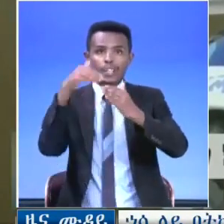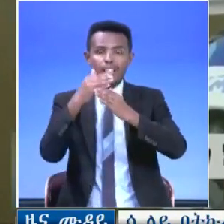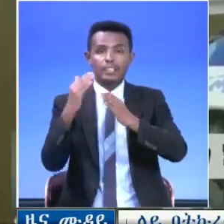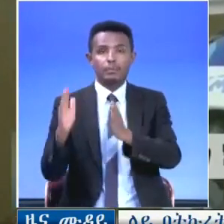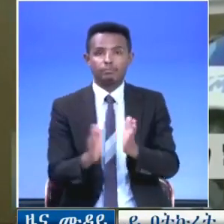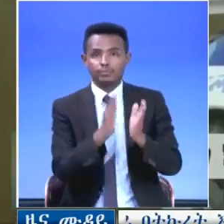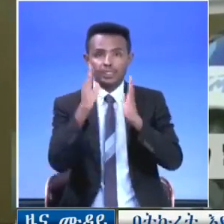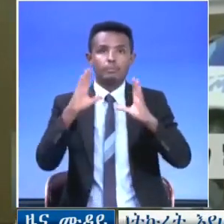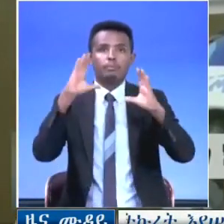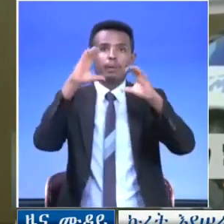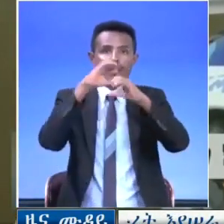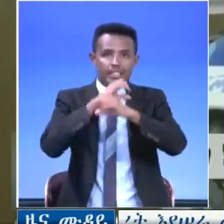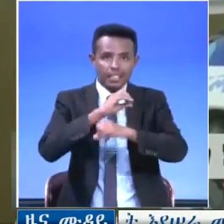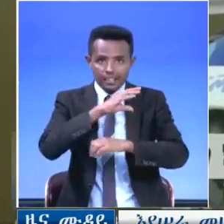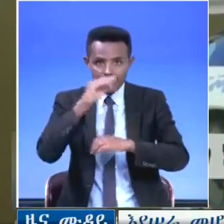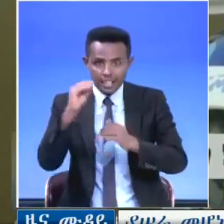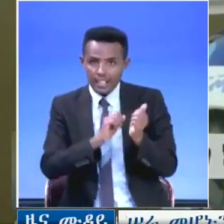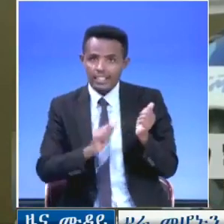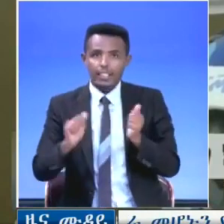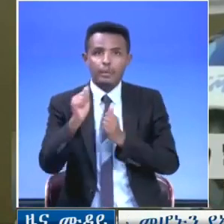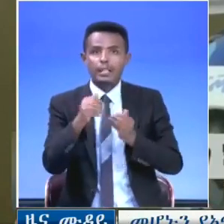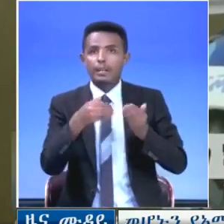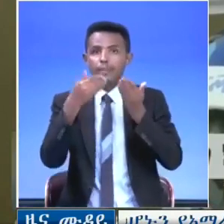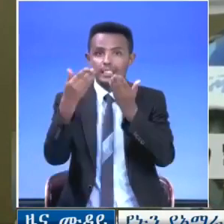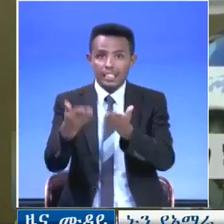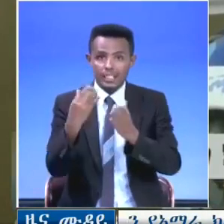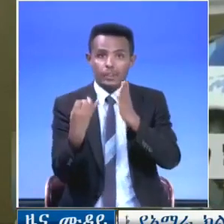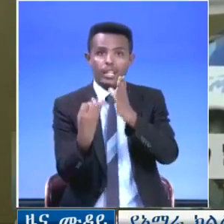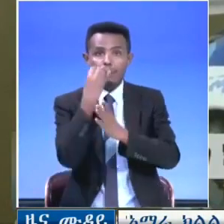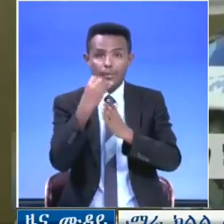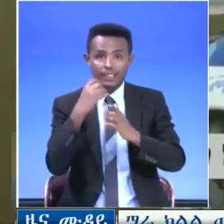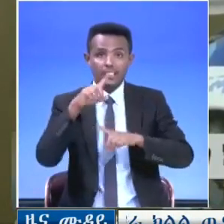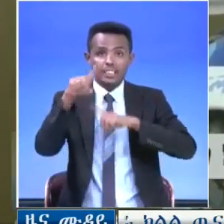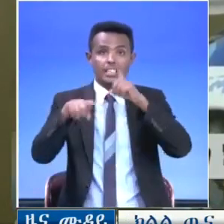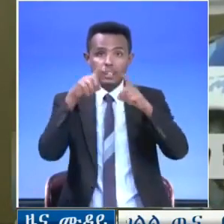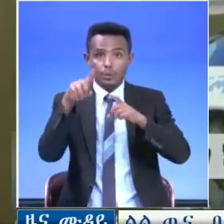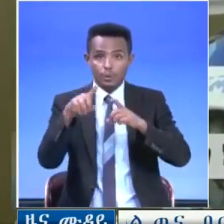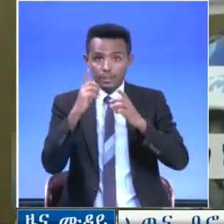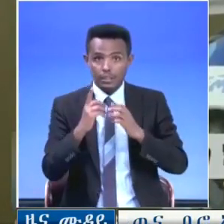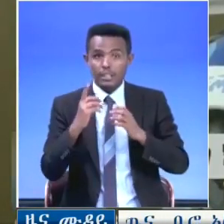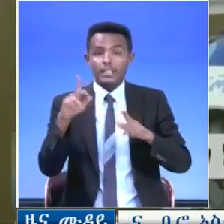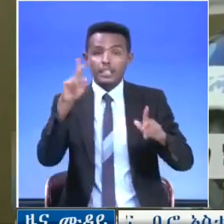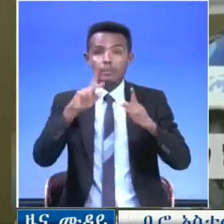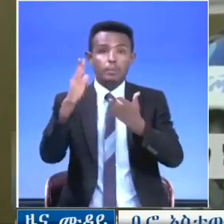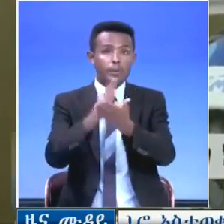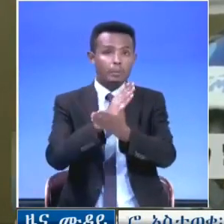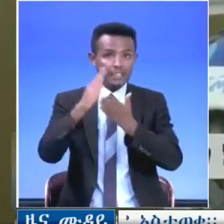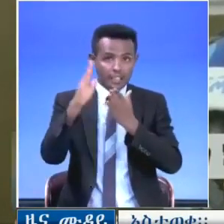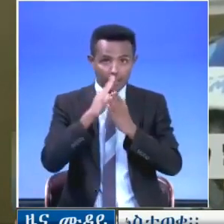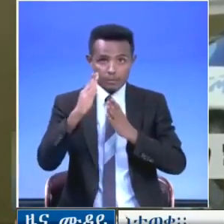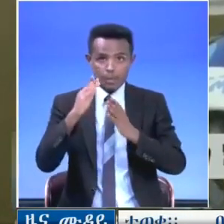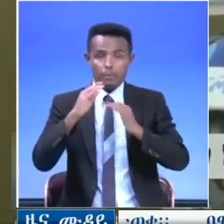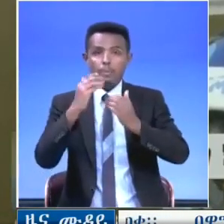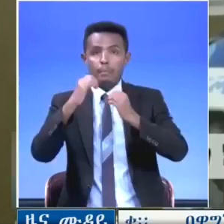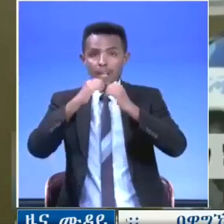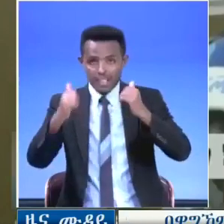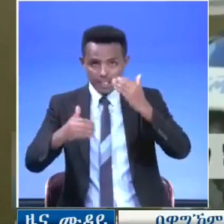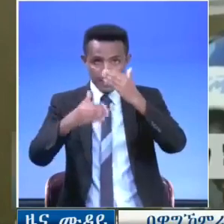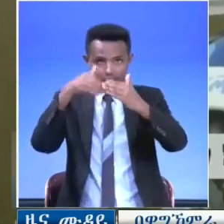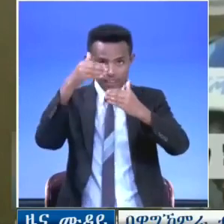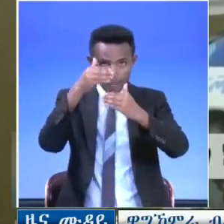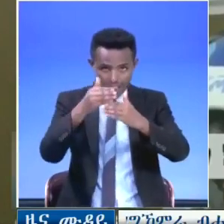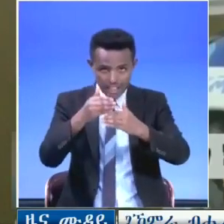ተግባሩን በመጨረስና ቅድሚያ የሚሰጣቸው የልማት ጥያቄዎችን ህዝብን በማሳተፍ በመለየት ደረጃ